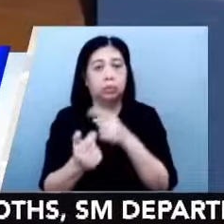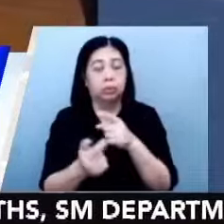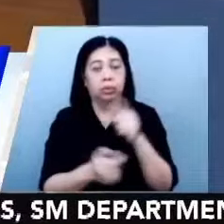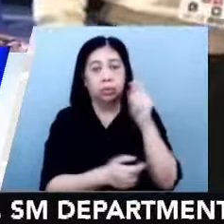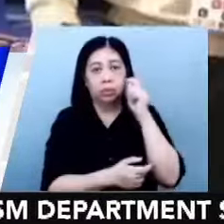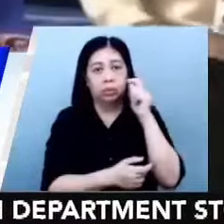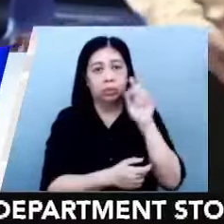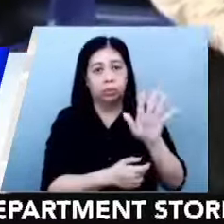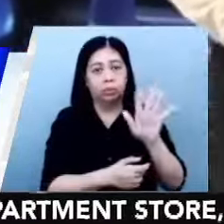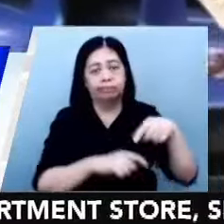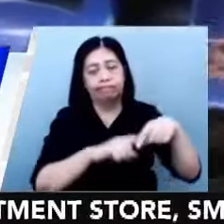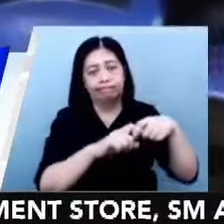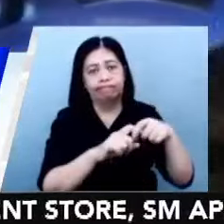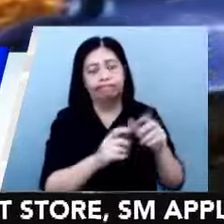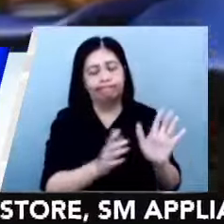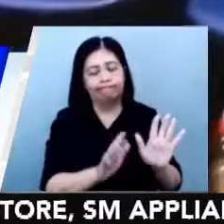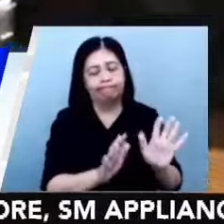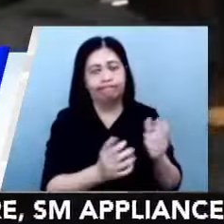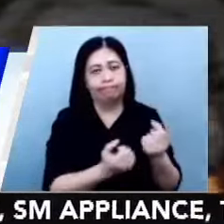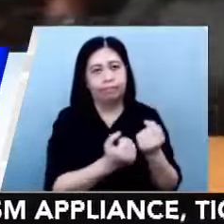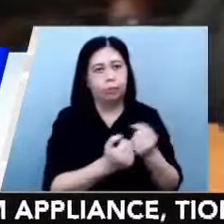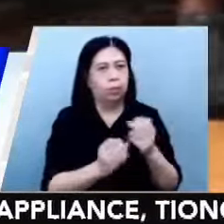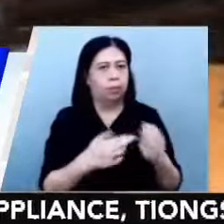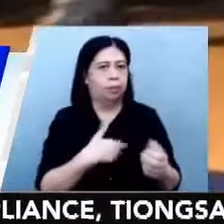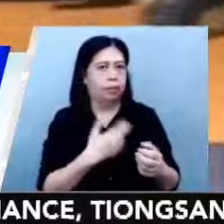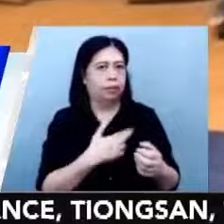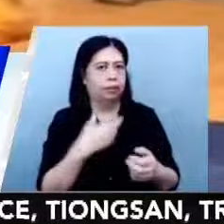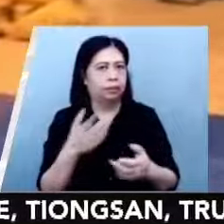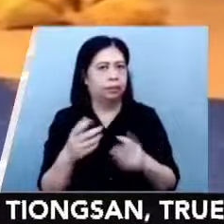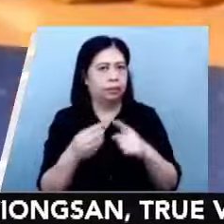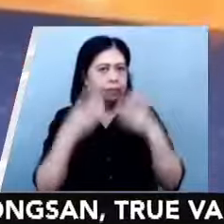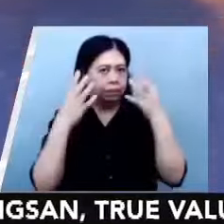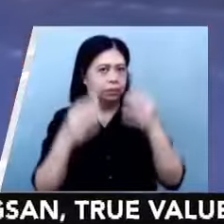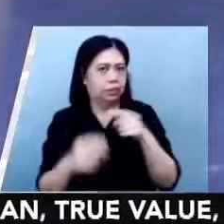suspension period. Wala pang reaksyon si Thompson sa desisyon ng NBA.